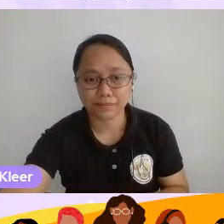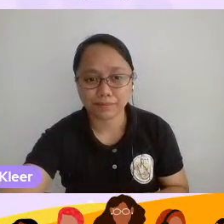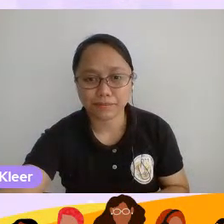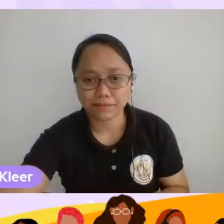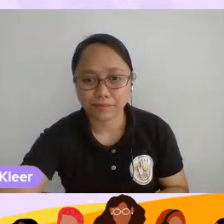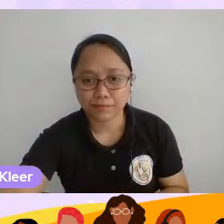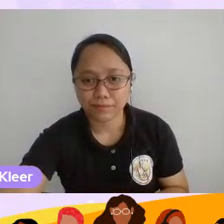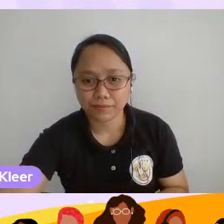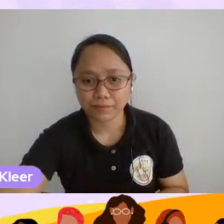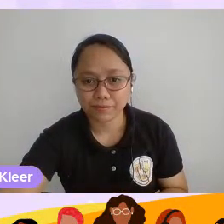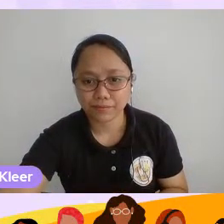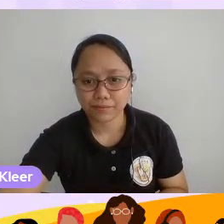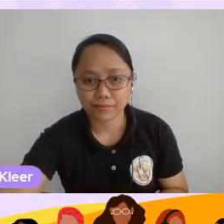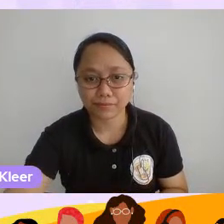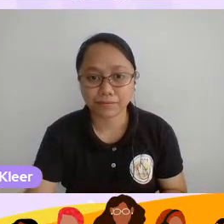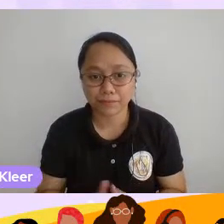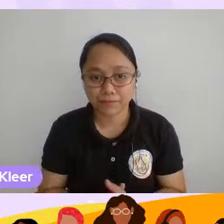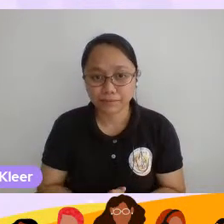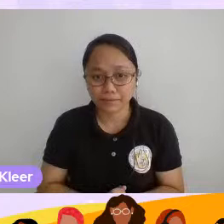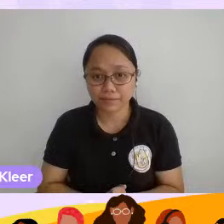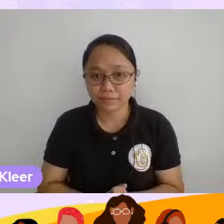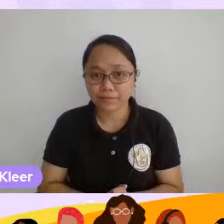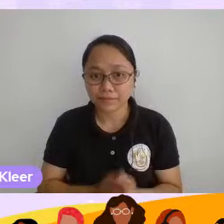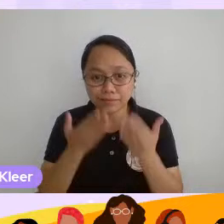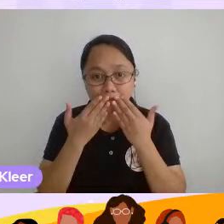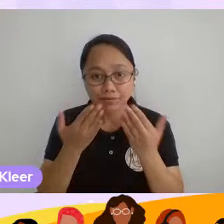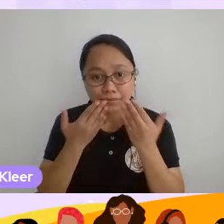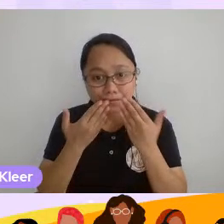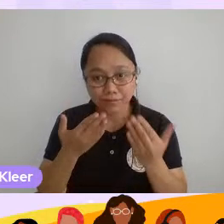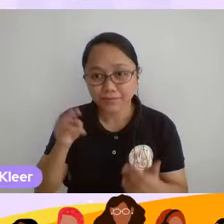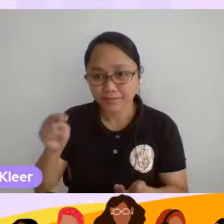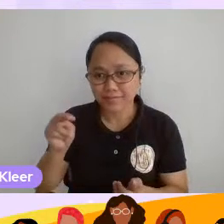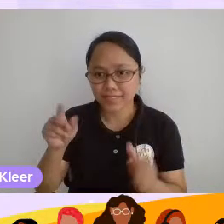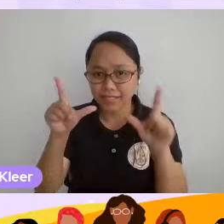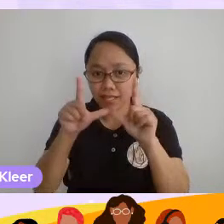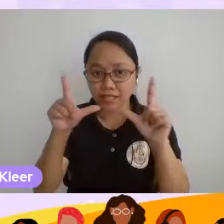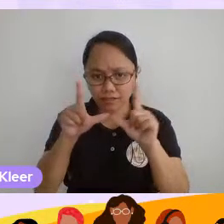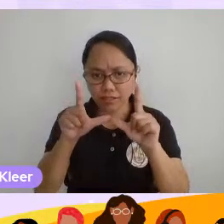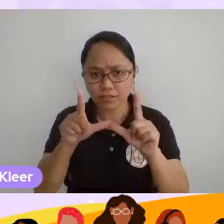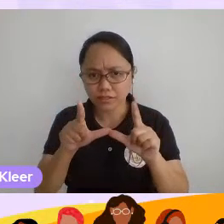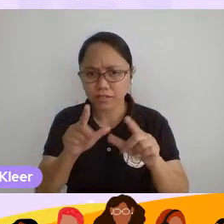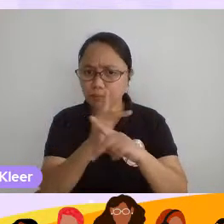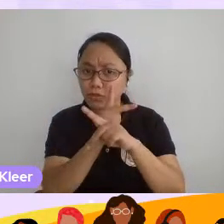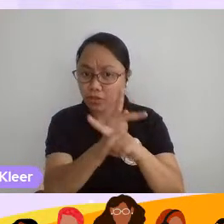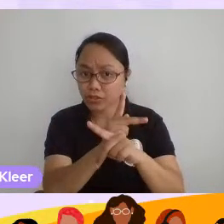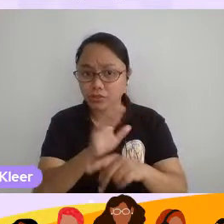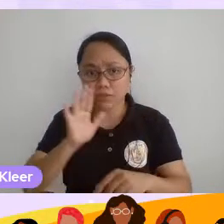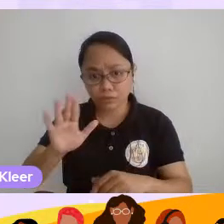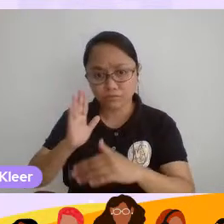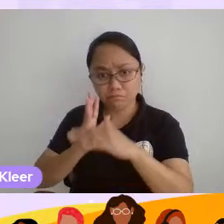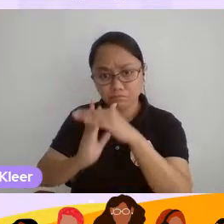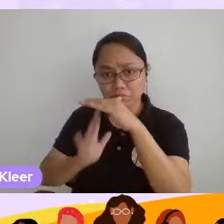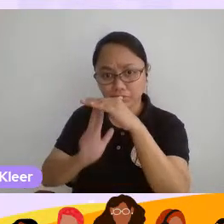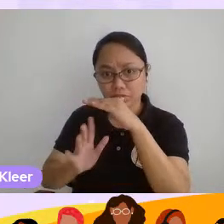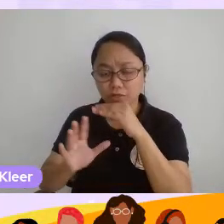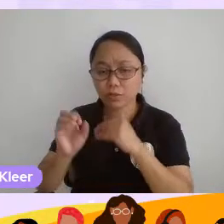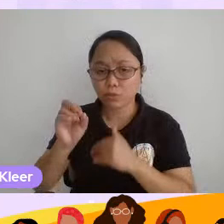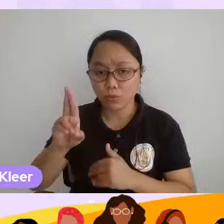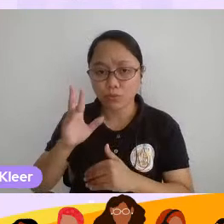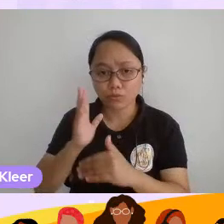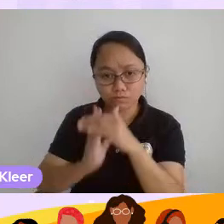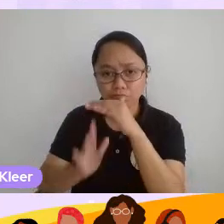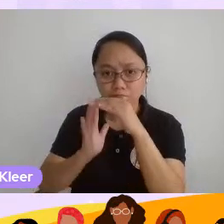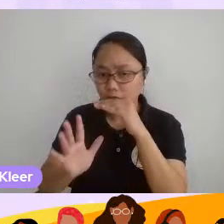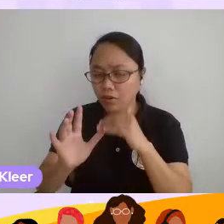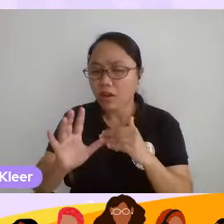Thank you, Asik Lenny. No? So yung license po pala hindi lang for protection ng mga clients natin or customers, kundi protection din po